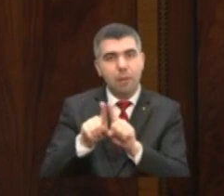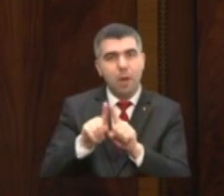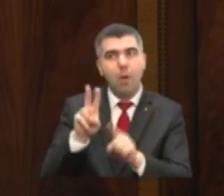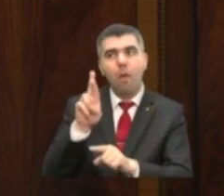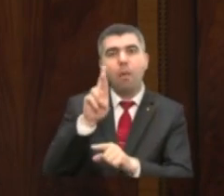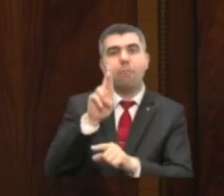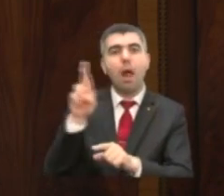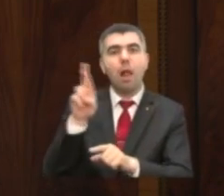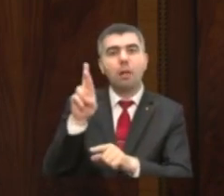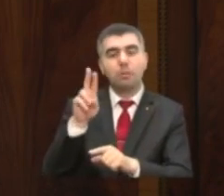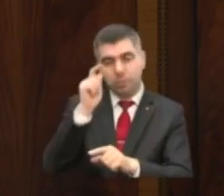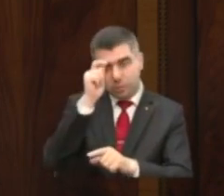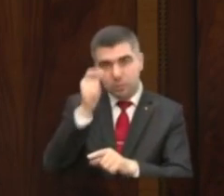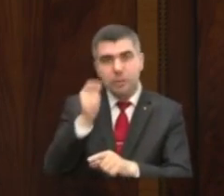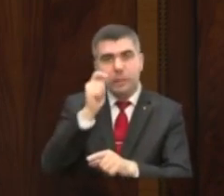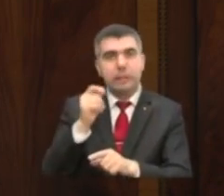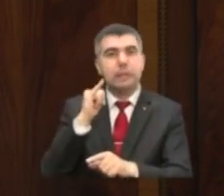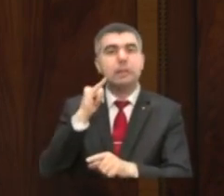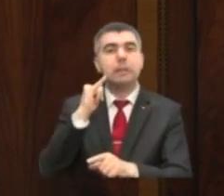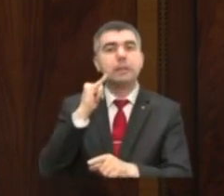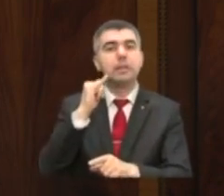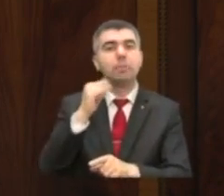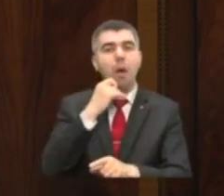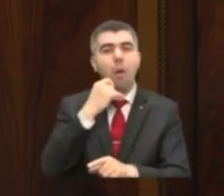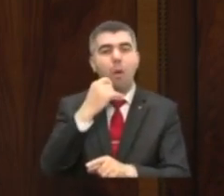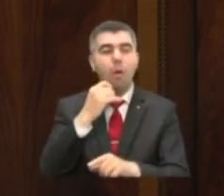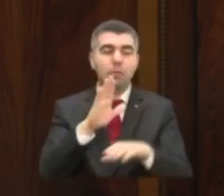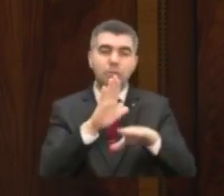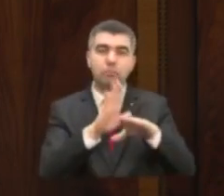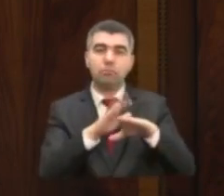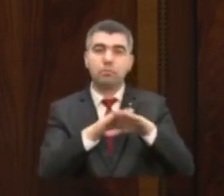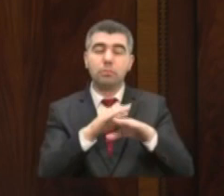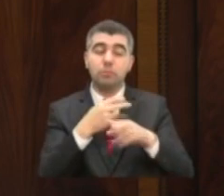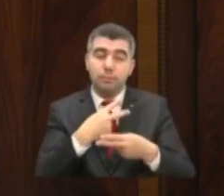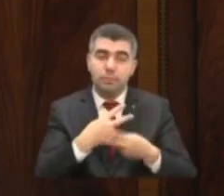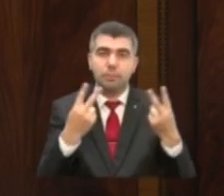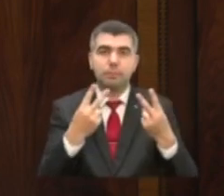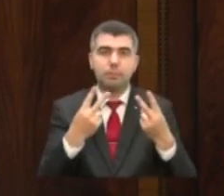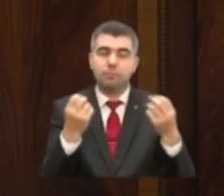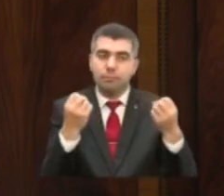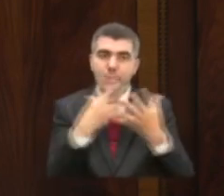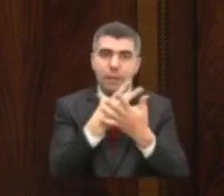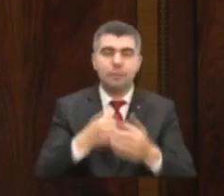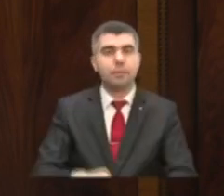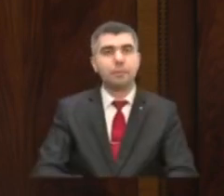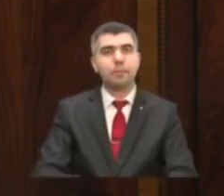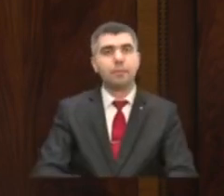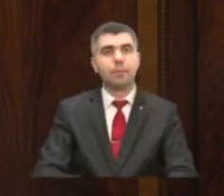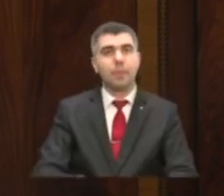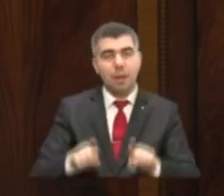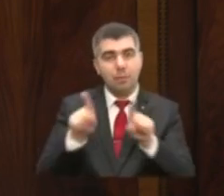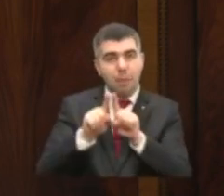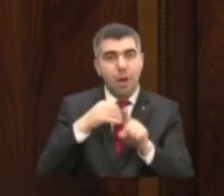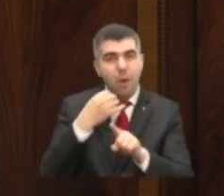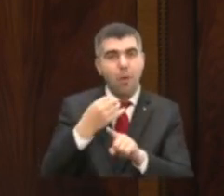الملك، ونبهكم كم مرة، شحال من مرة، لما ينبهكم جلالة الملك فهي شهادة